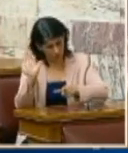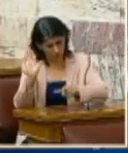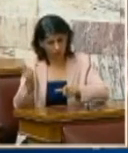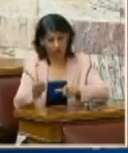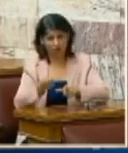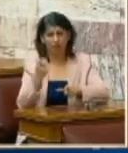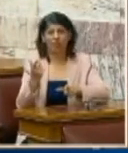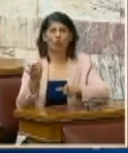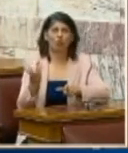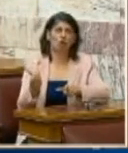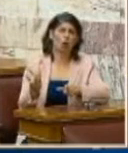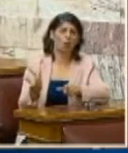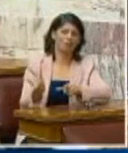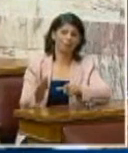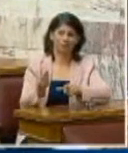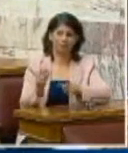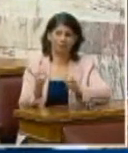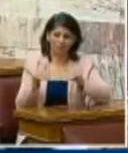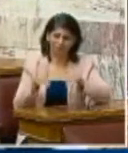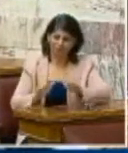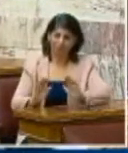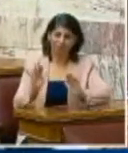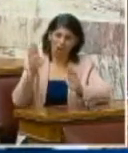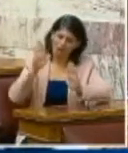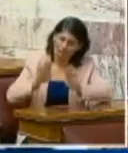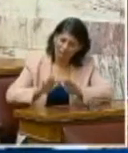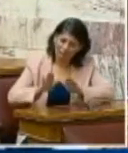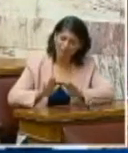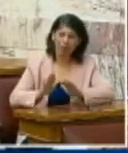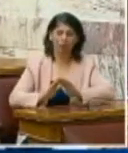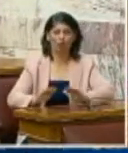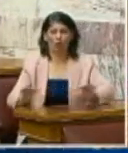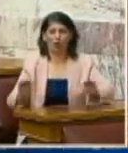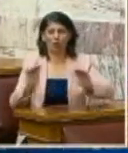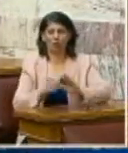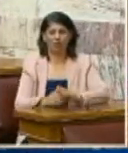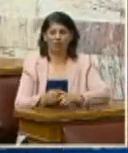πιο συνεπείς, λίγο πιο χαμηλός στους τόνους σας. Λίγο πιο